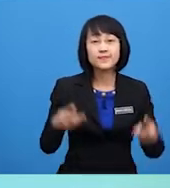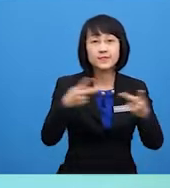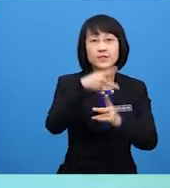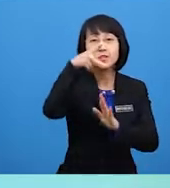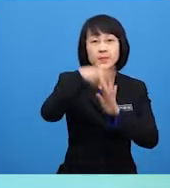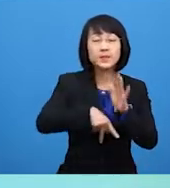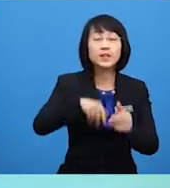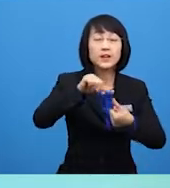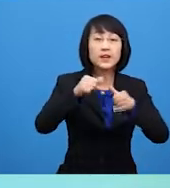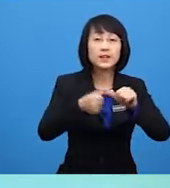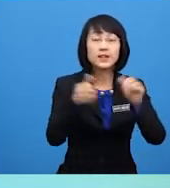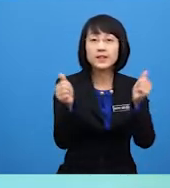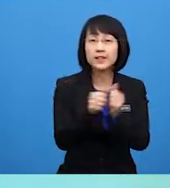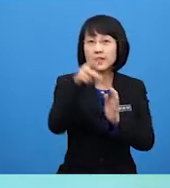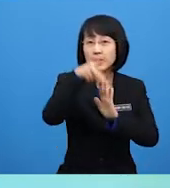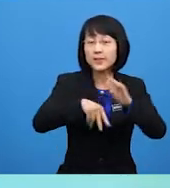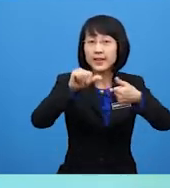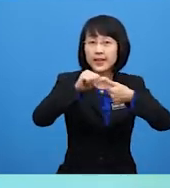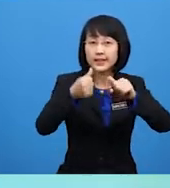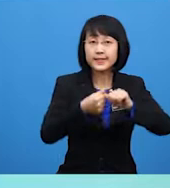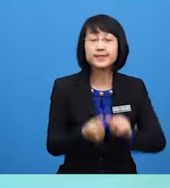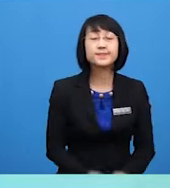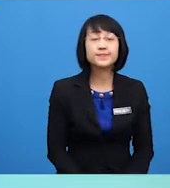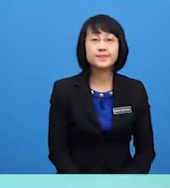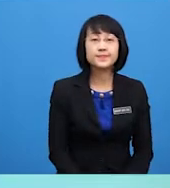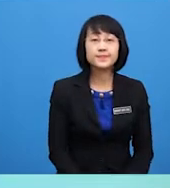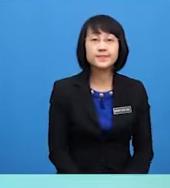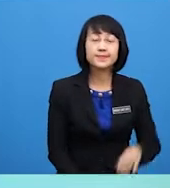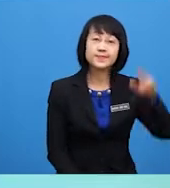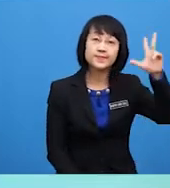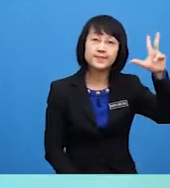Darabkan pengangka dengan pengangka, iaitu